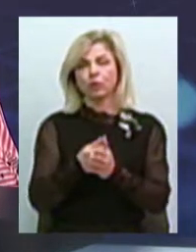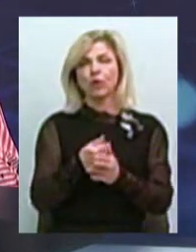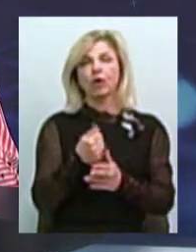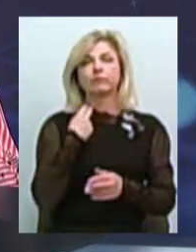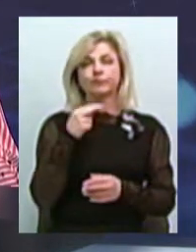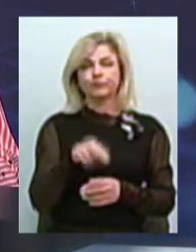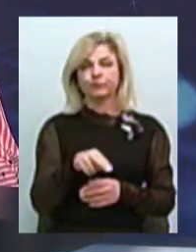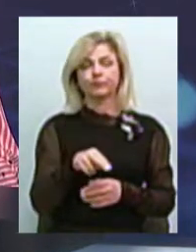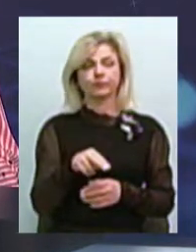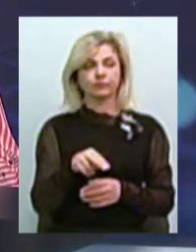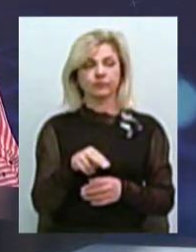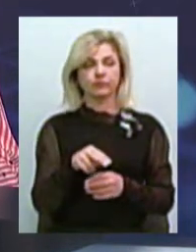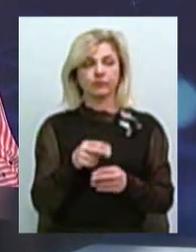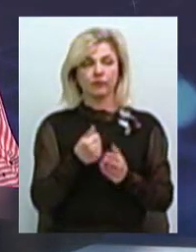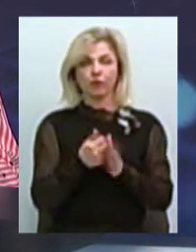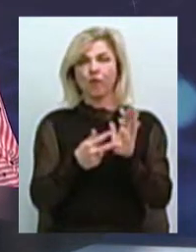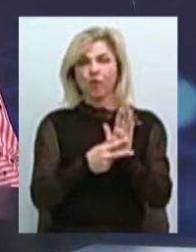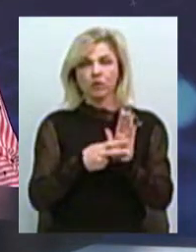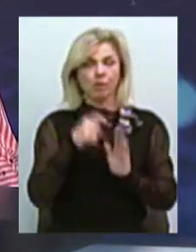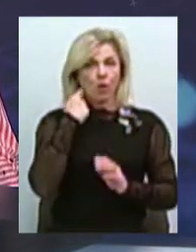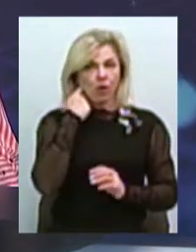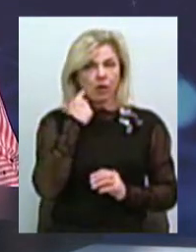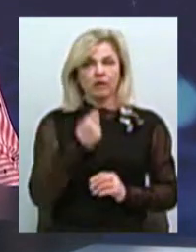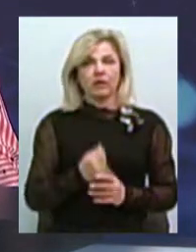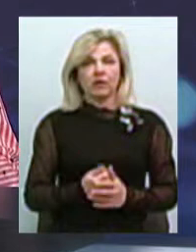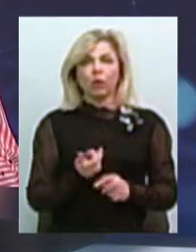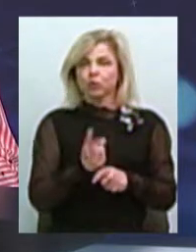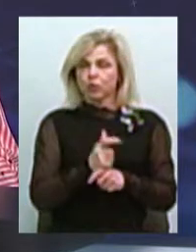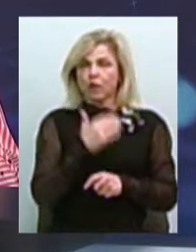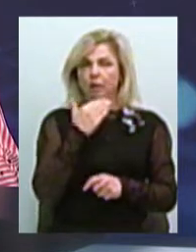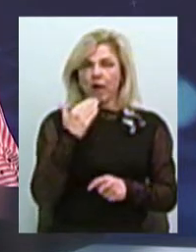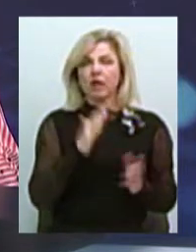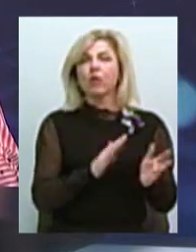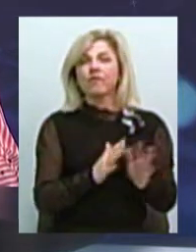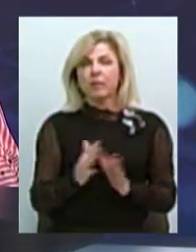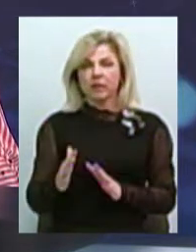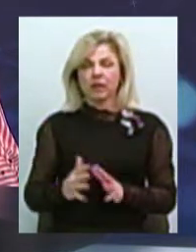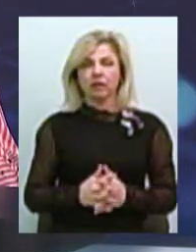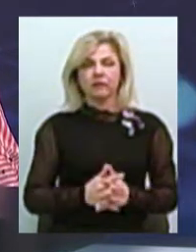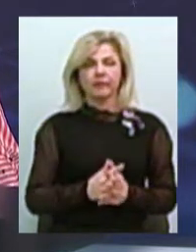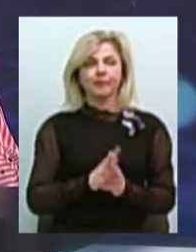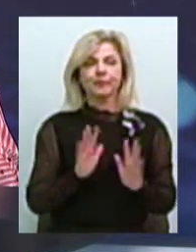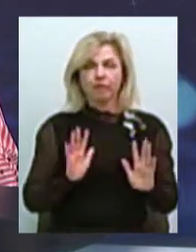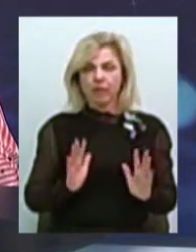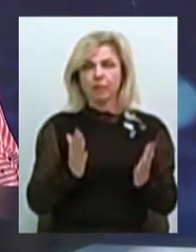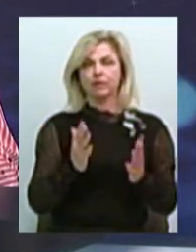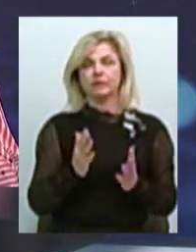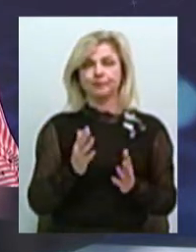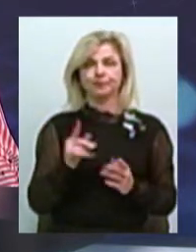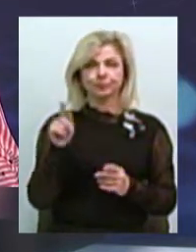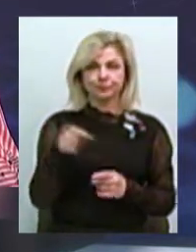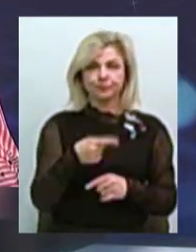позбавлення волі до 8 років. То дуже багато випадків. У випадках притягнення